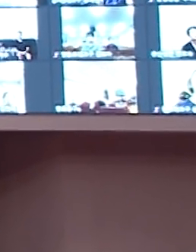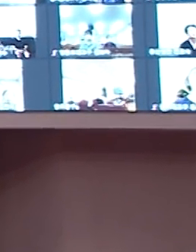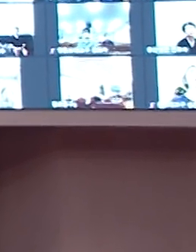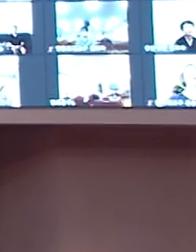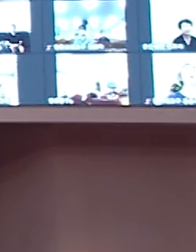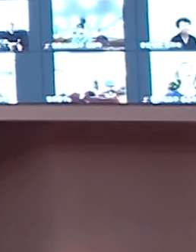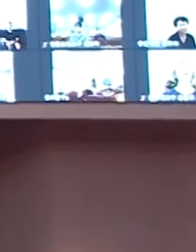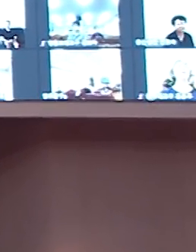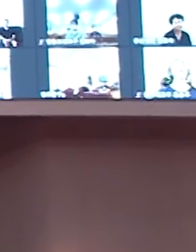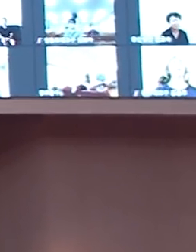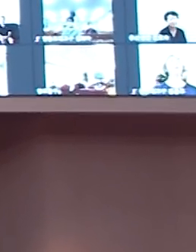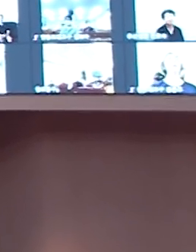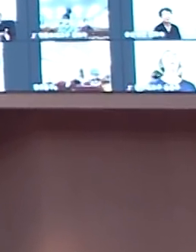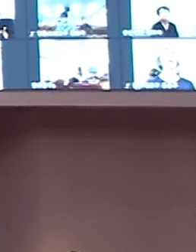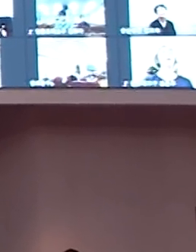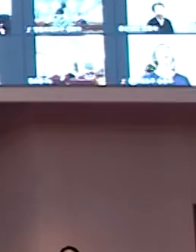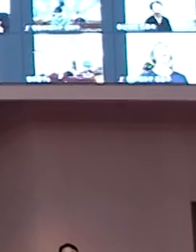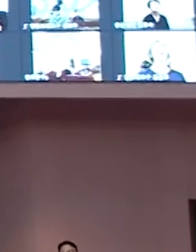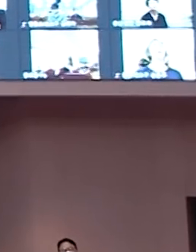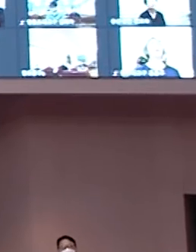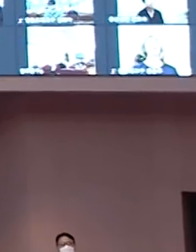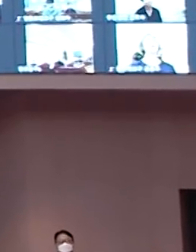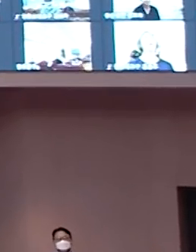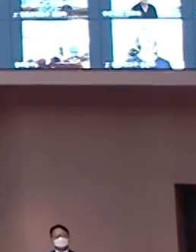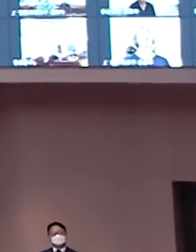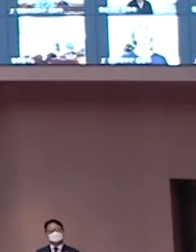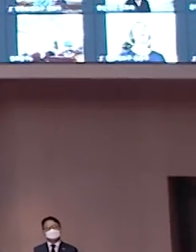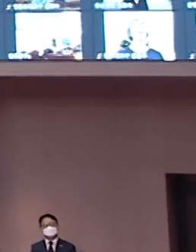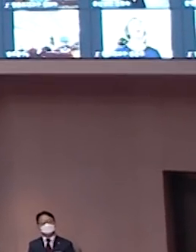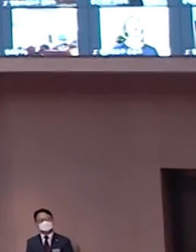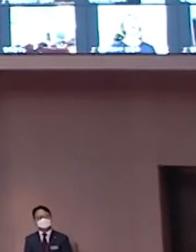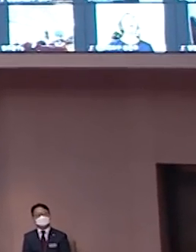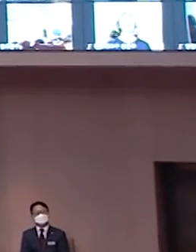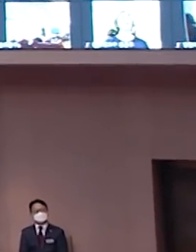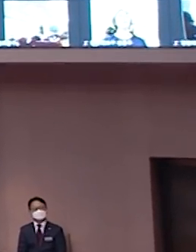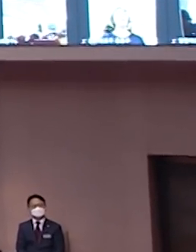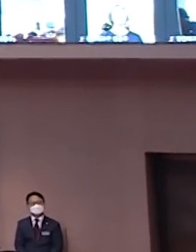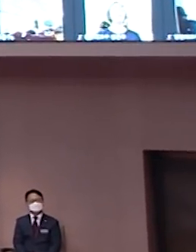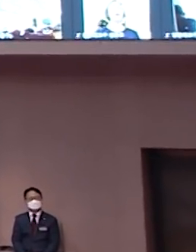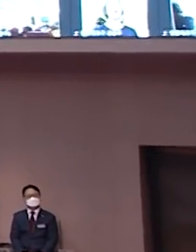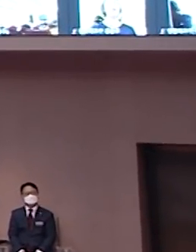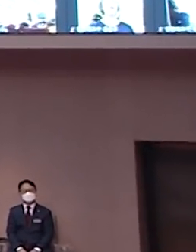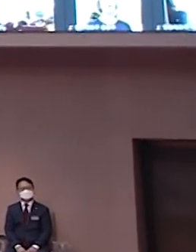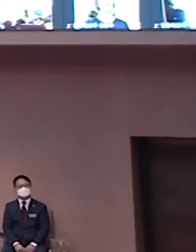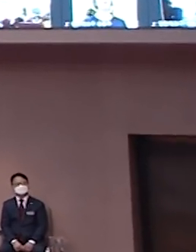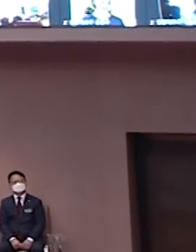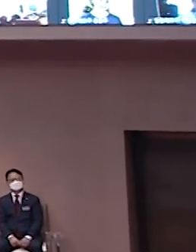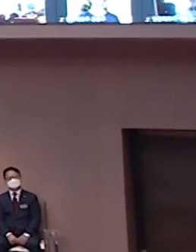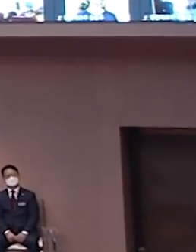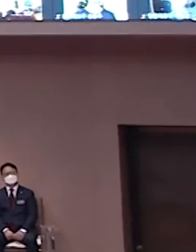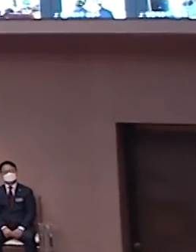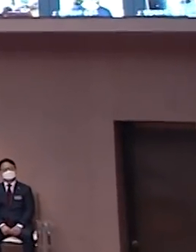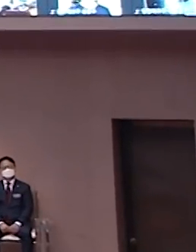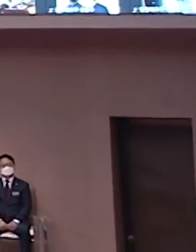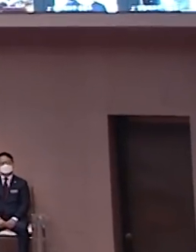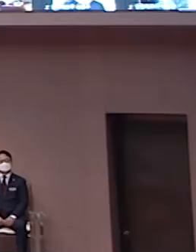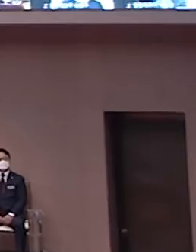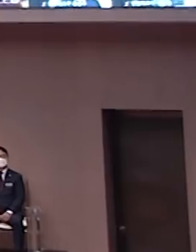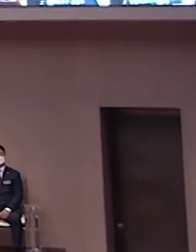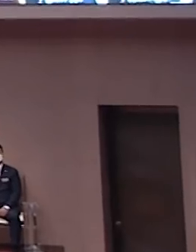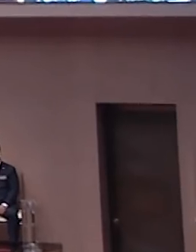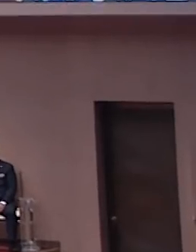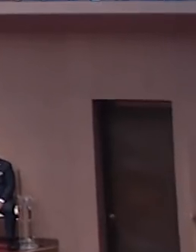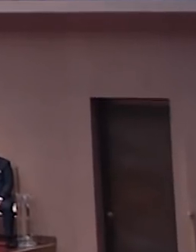나타내게 가질 받곤 합니다 주아는 수반에 어디로 꼴랑 오페라 되게 하여 주시고 최대 1만원 그 예수의 사랑의 쯤 되게 하여 주옵소서